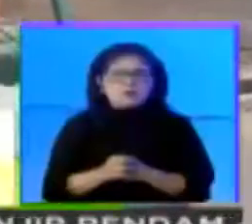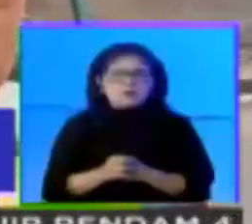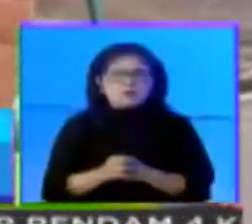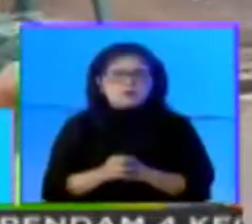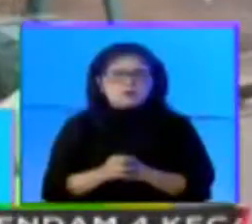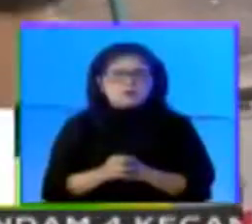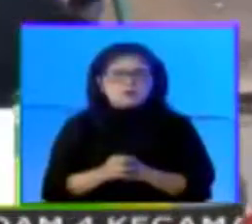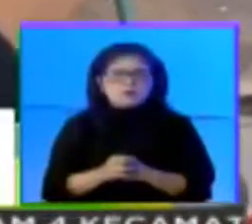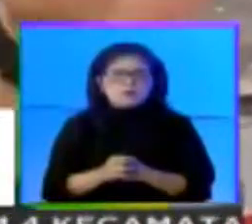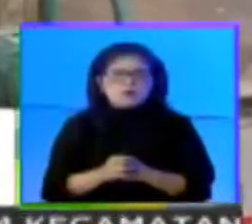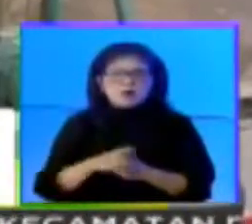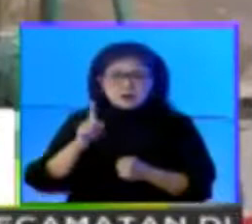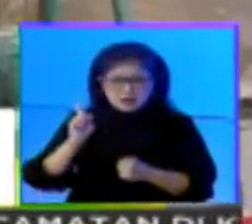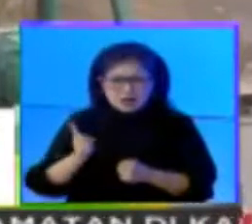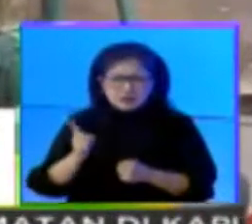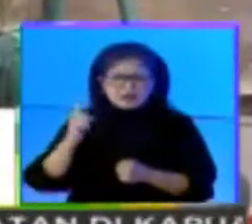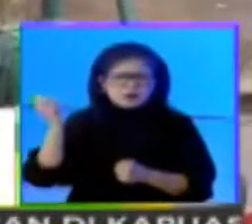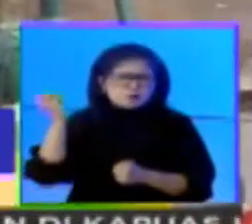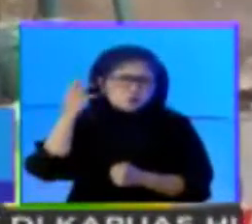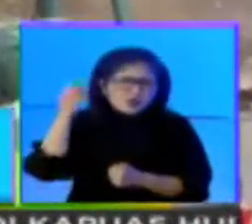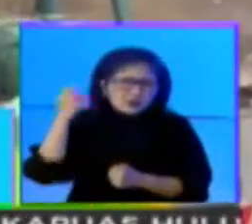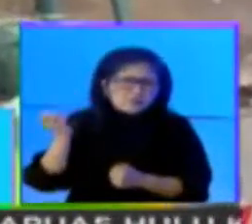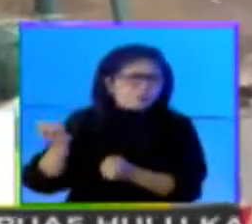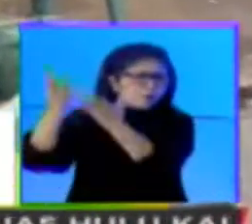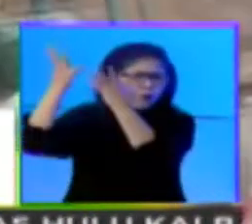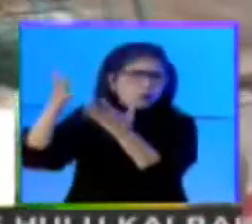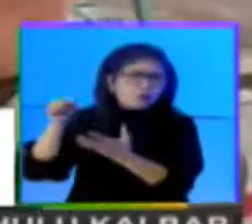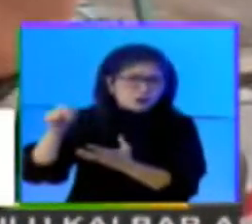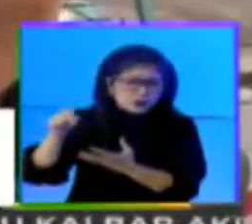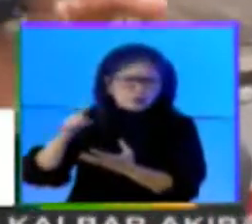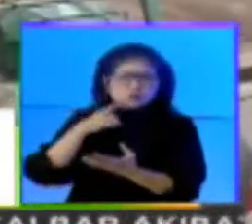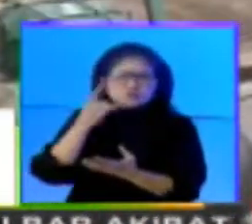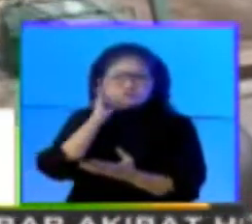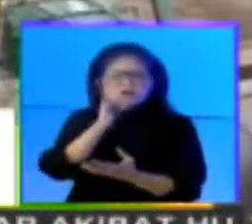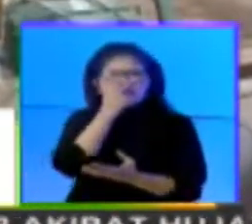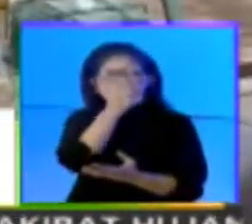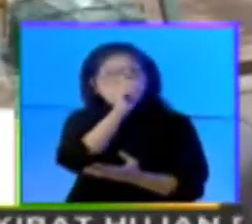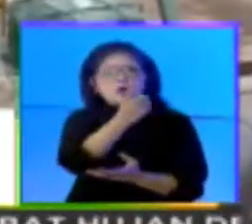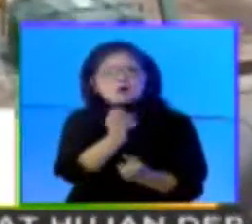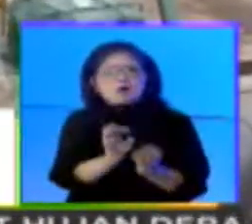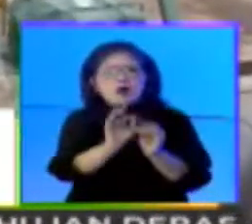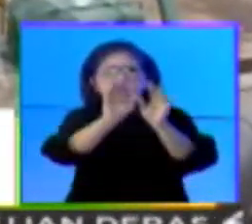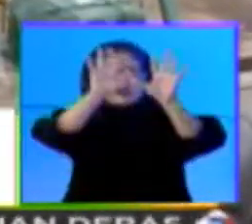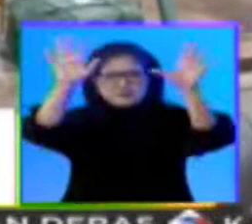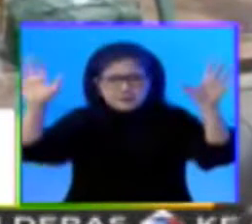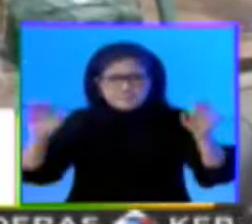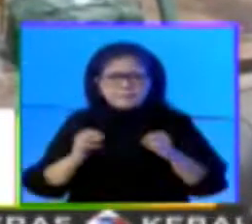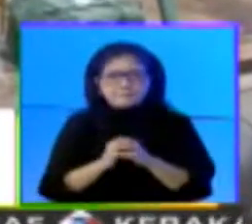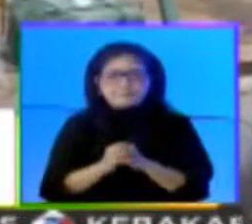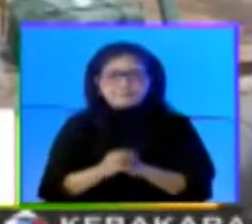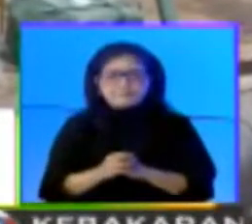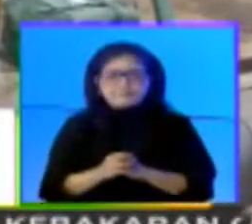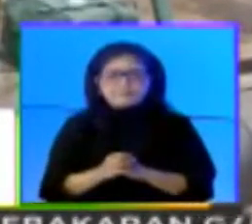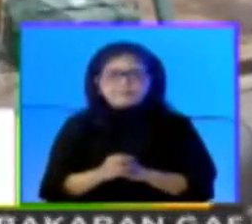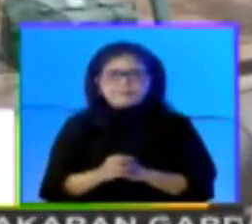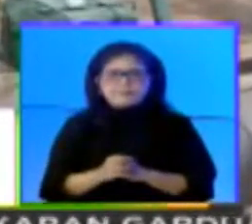Tahu-tahu terdengar ledakan gede aja, tiba-tiba langsung api gede. Sempat pokoknya terdengar ledakan dulu aja, baru habis itu timbul